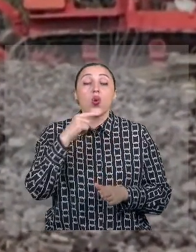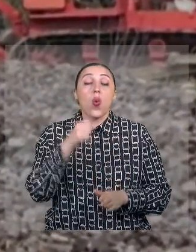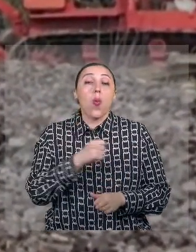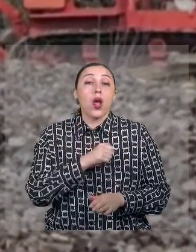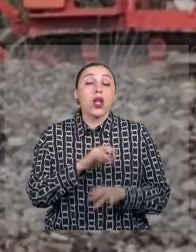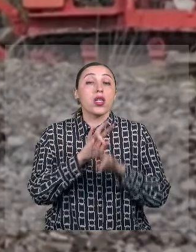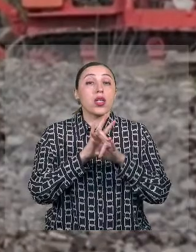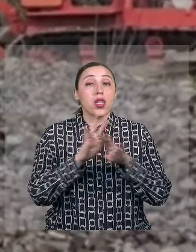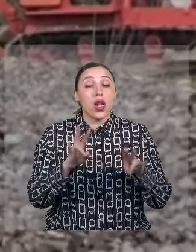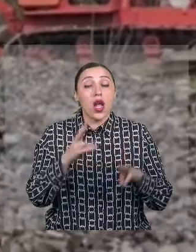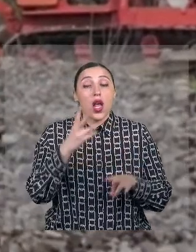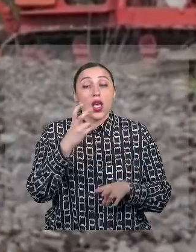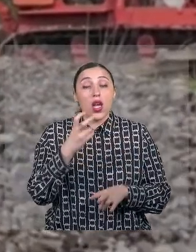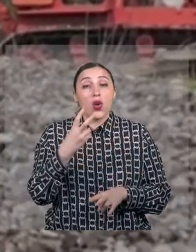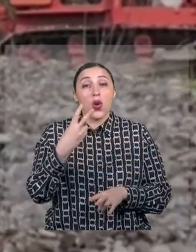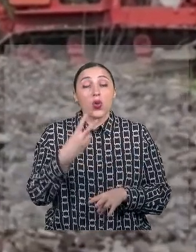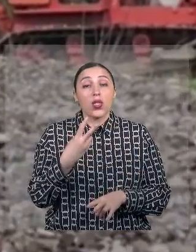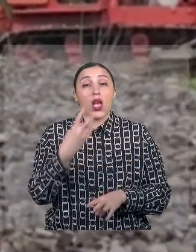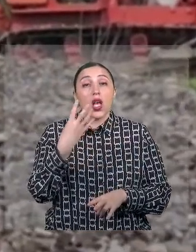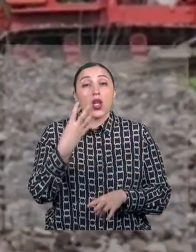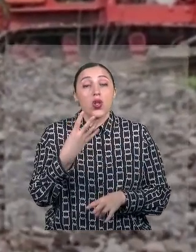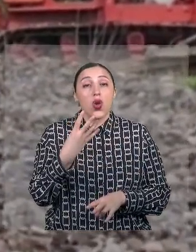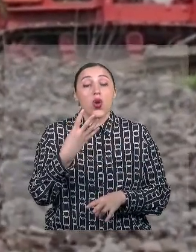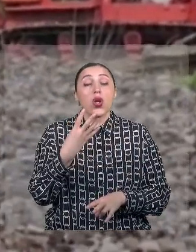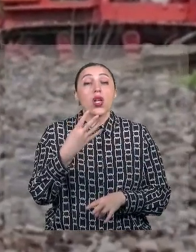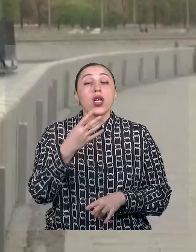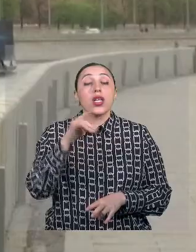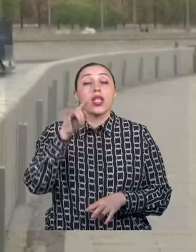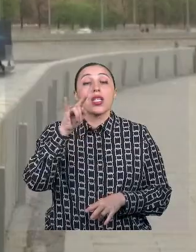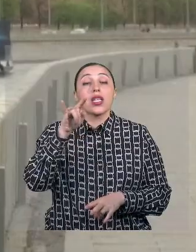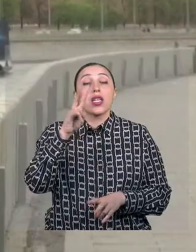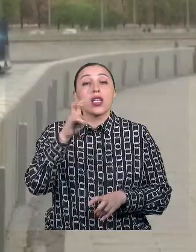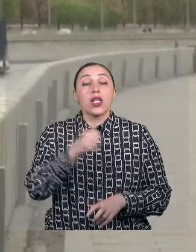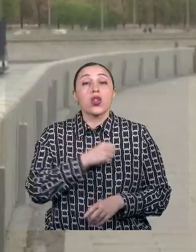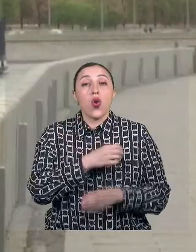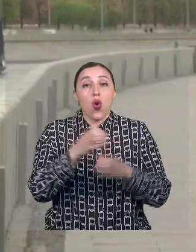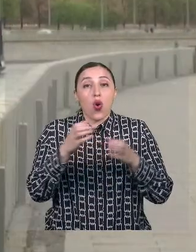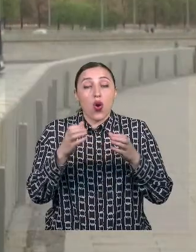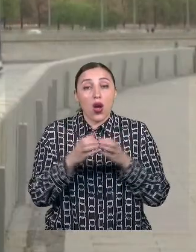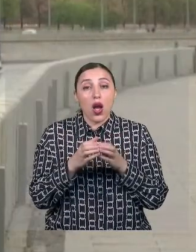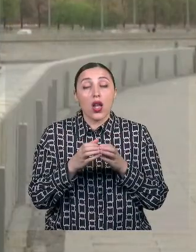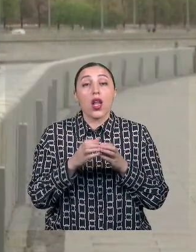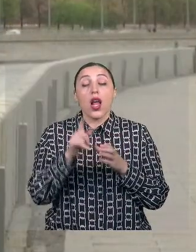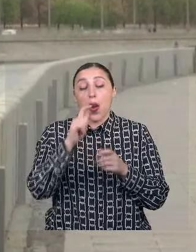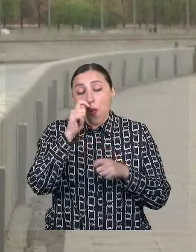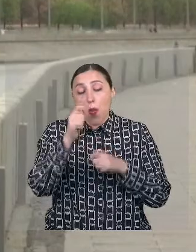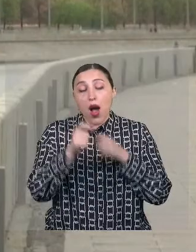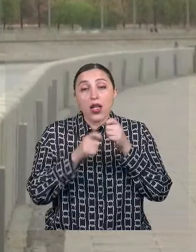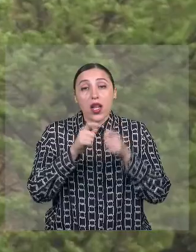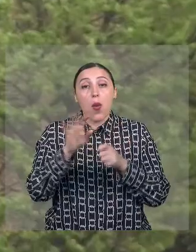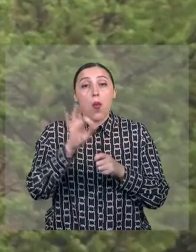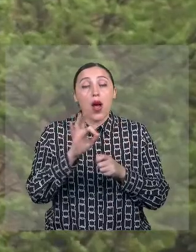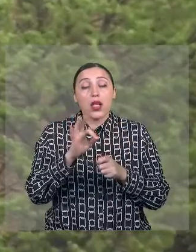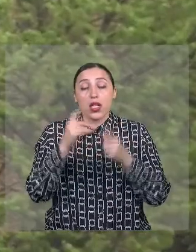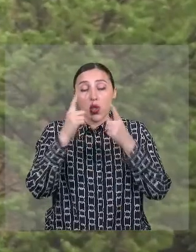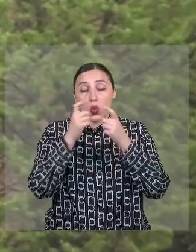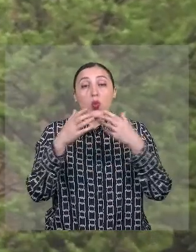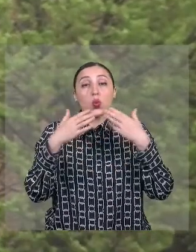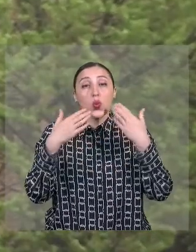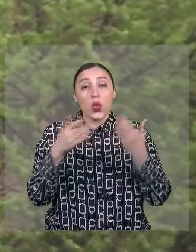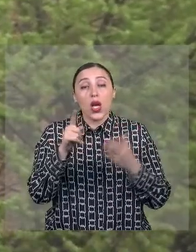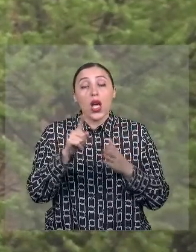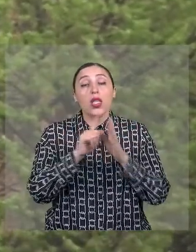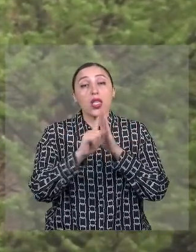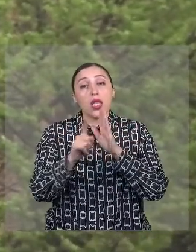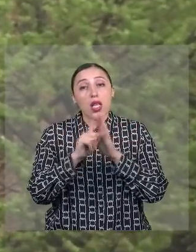պաշտպանության նախարարության 224-րդ թռիչքային ջոկատը։ Այլ մանրամասներ հարձակումից դեռ չկան։ Հաճախակի դարձած այս